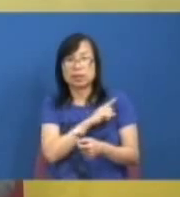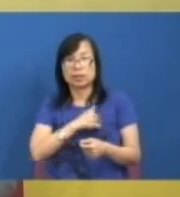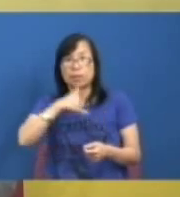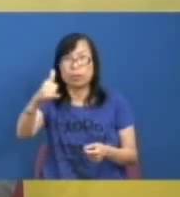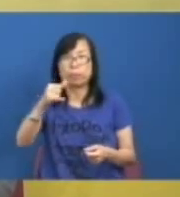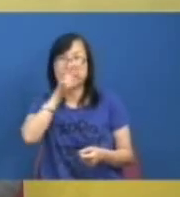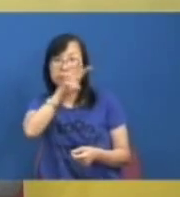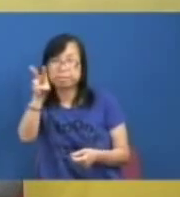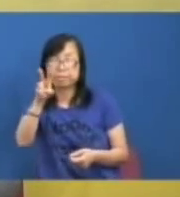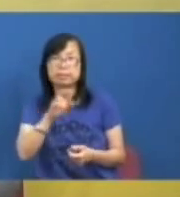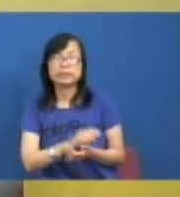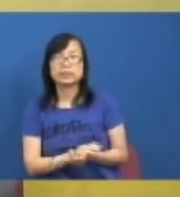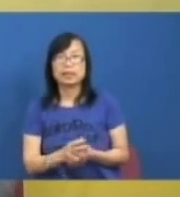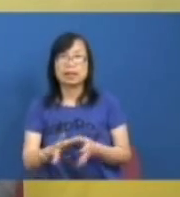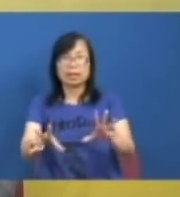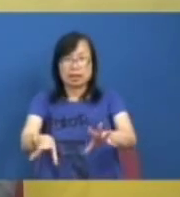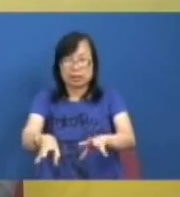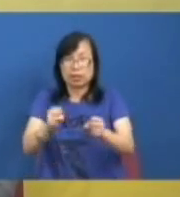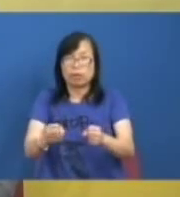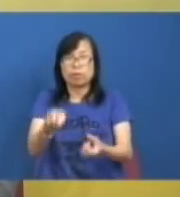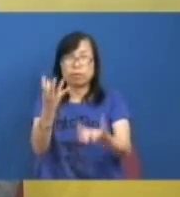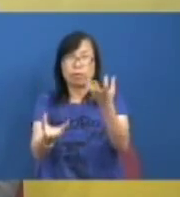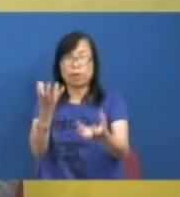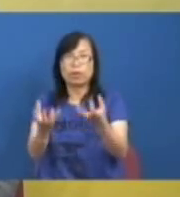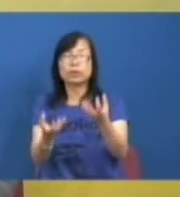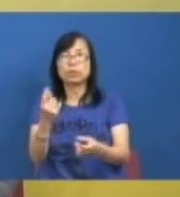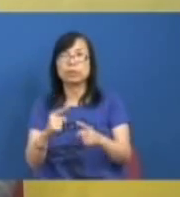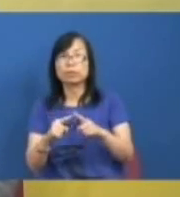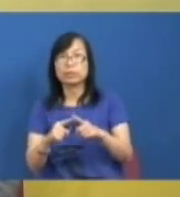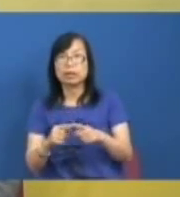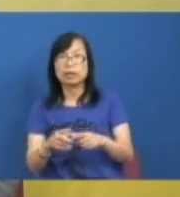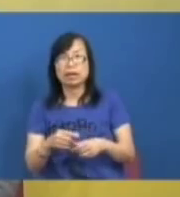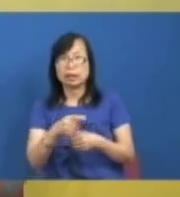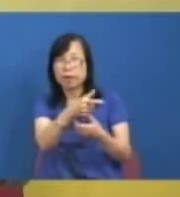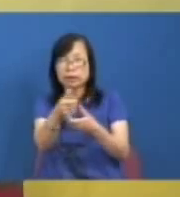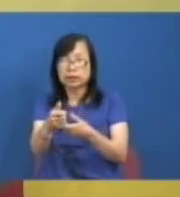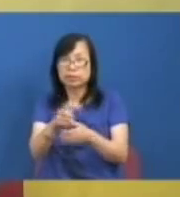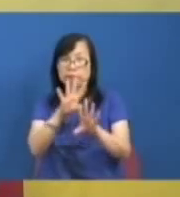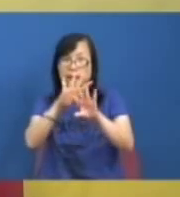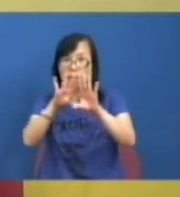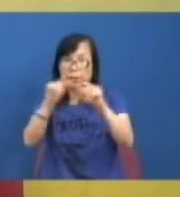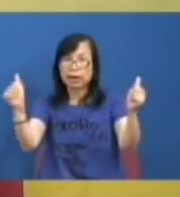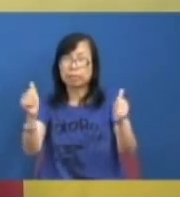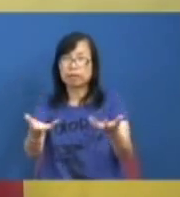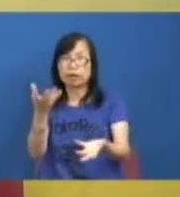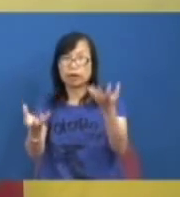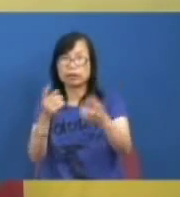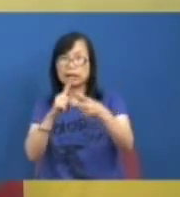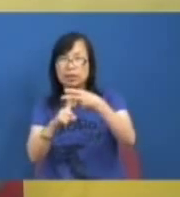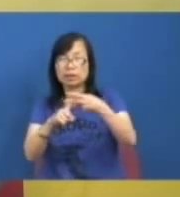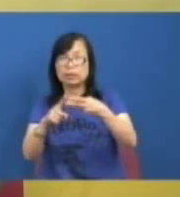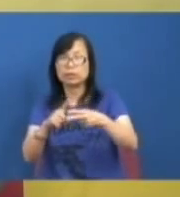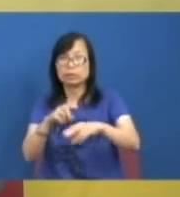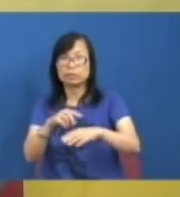咁啲救火員跟住消防員咧，佢哋去滅火嘅時候咧，因為佢係工業地方嚟噶、哦，即係去建築